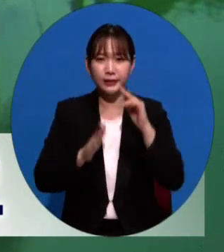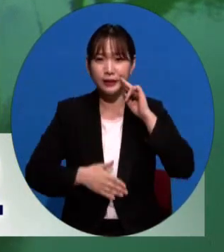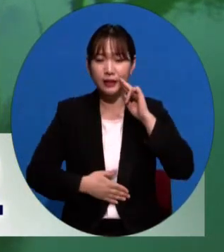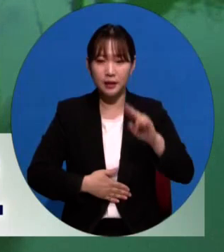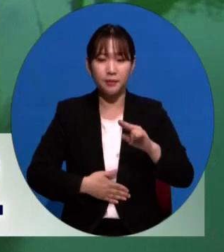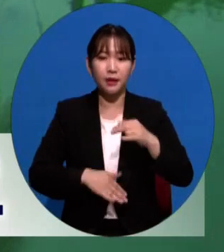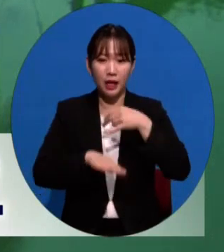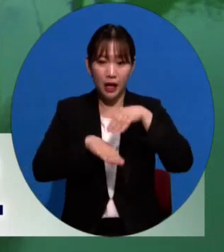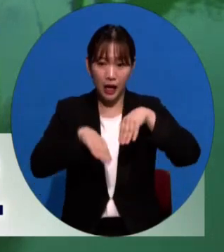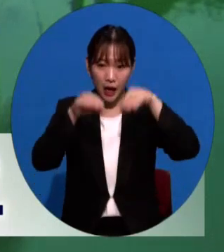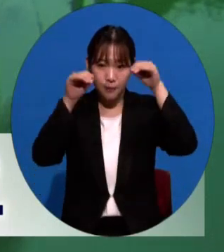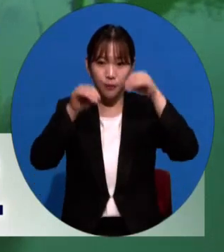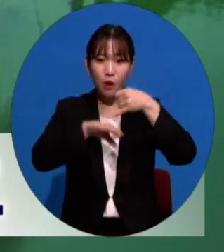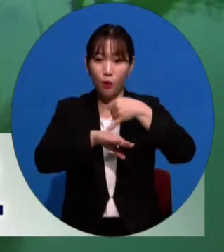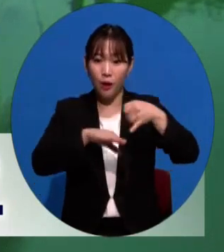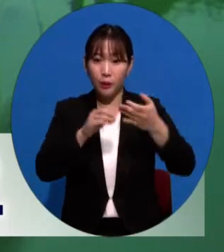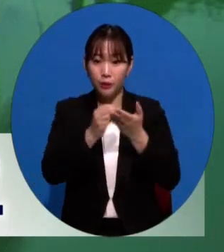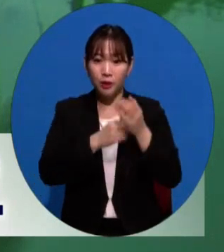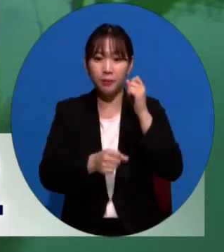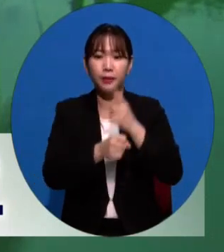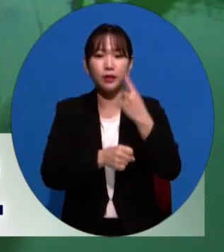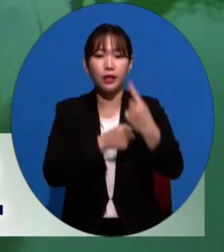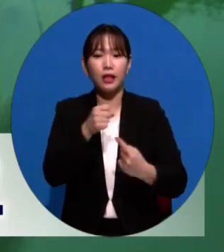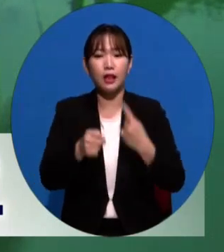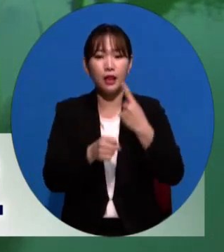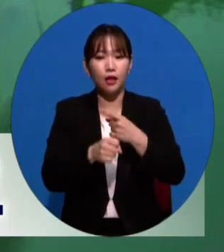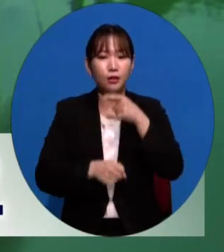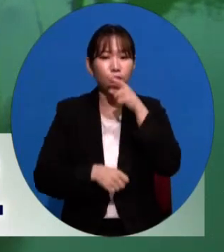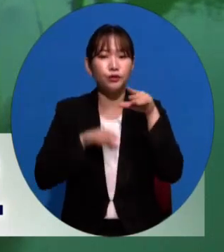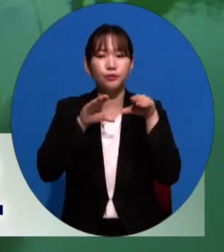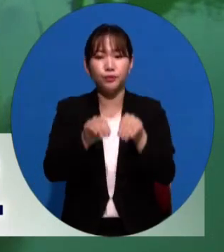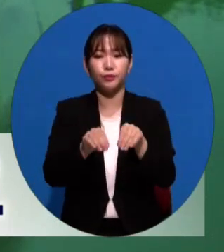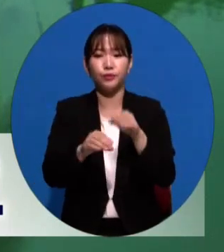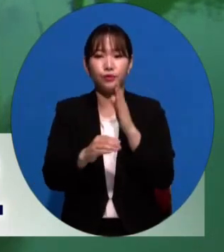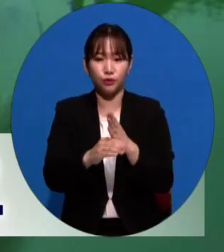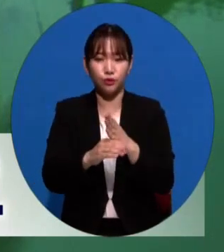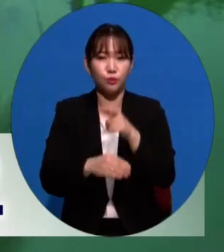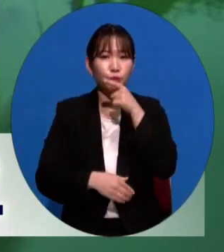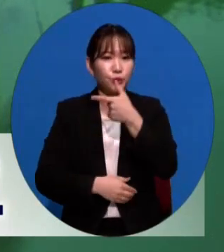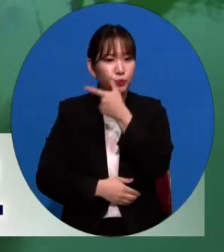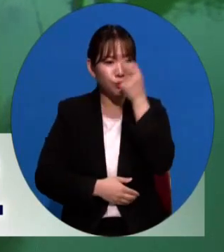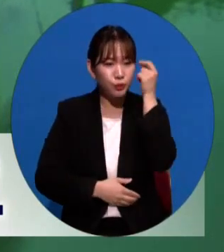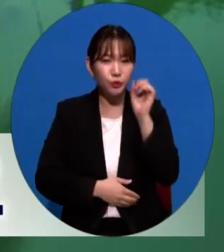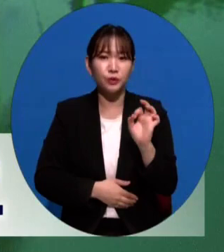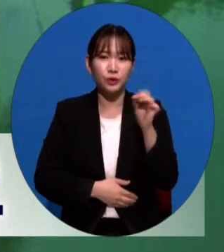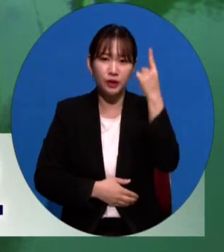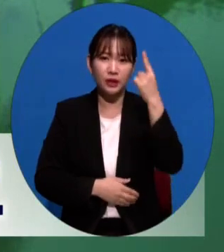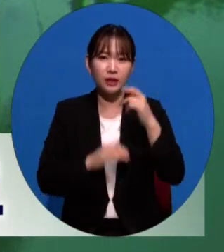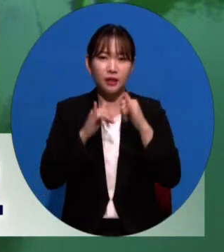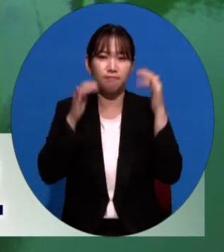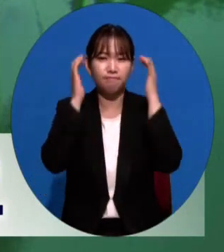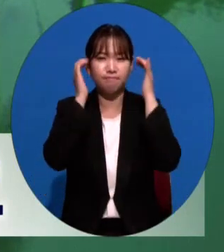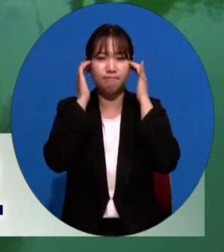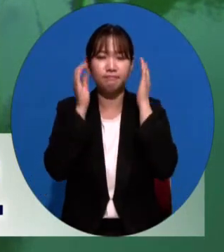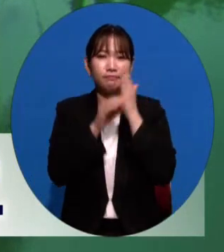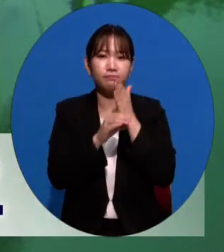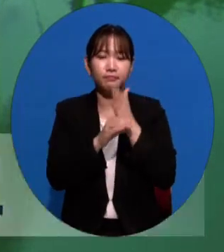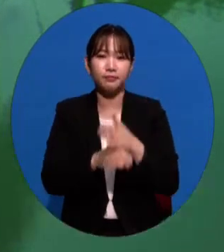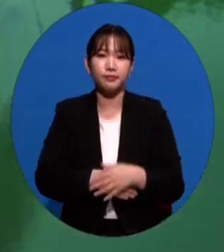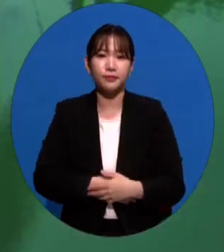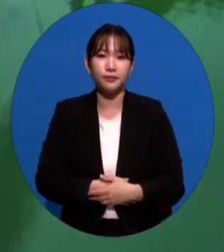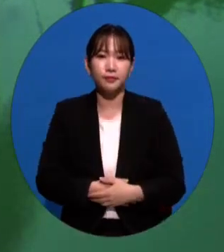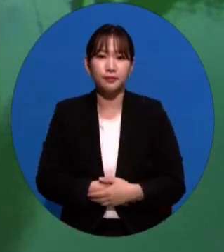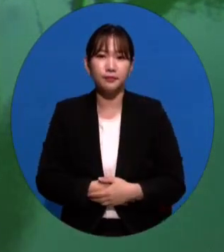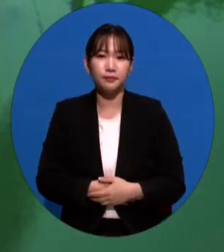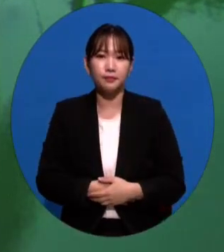완도 섬 지역은 벌써 1년 가까이 단수가 이어지고 있는 등 물 부족 대란에 주민들이 고통받고 있습니다.